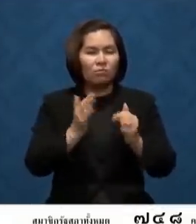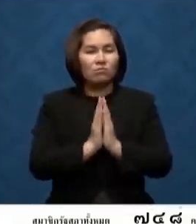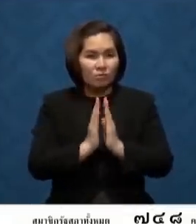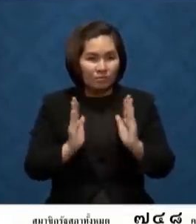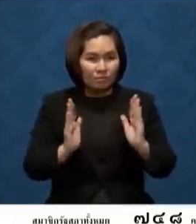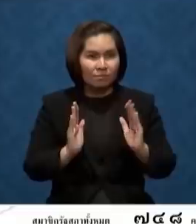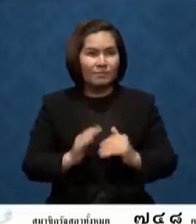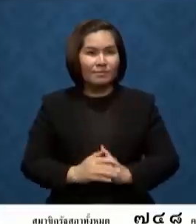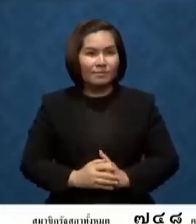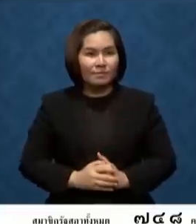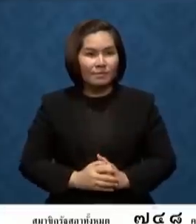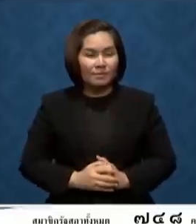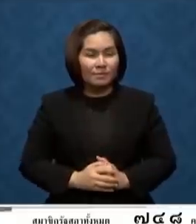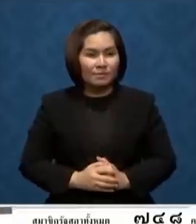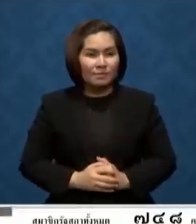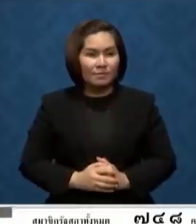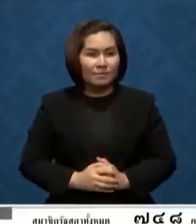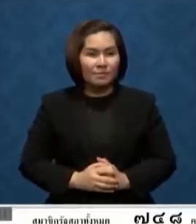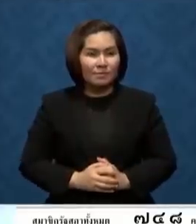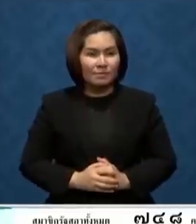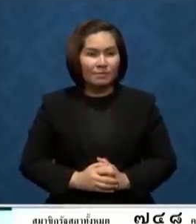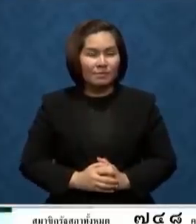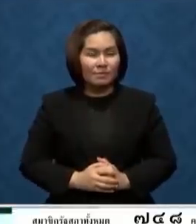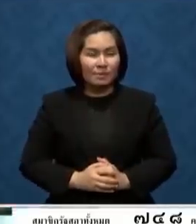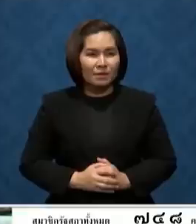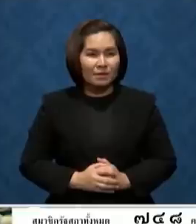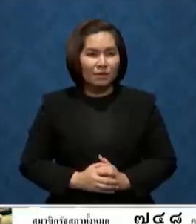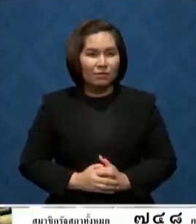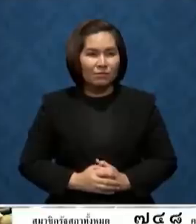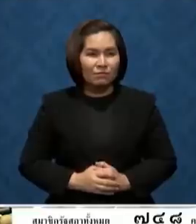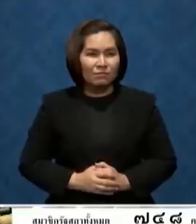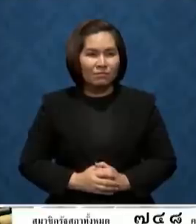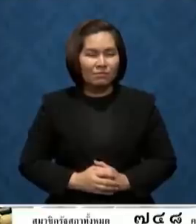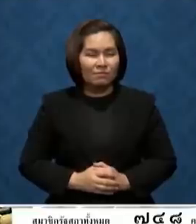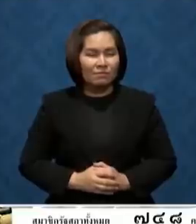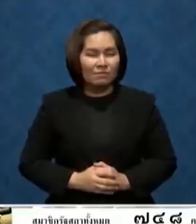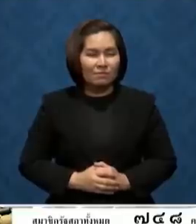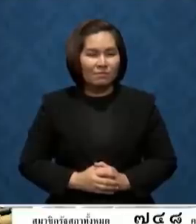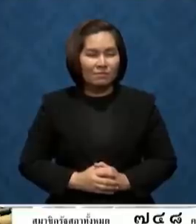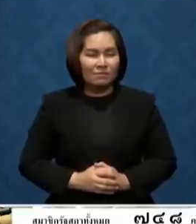ครับ